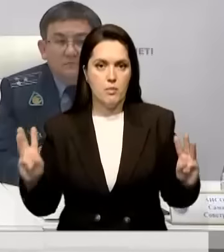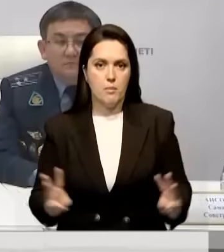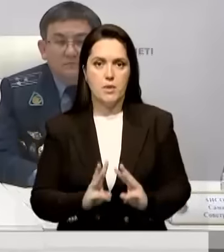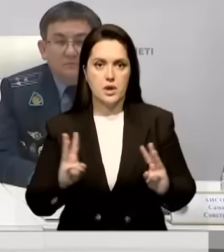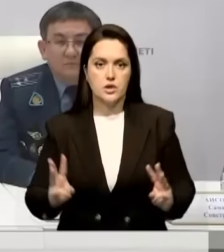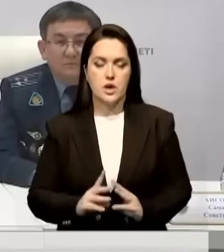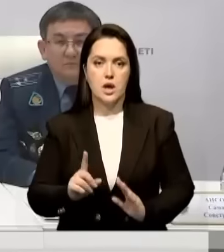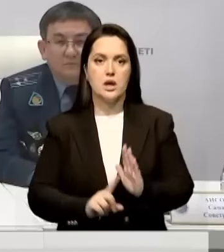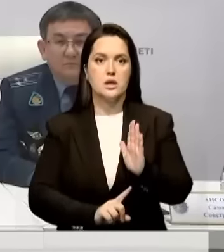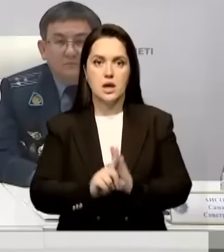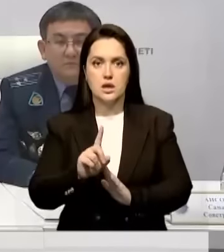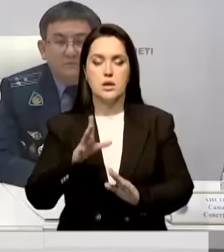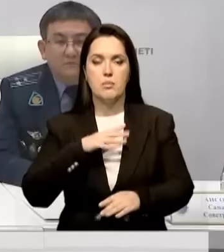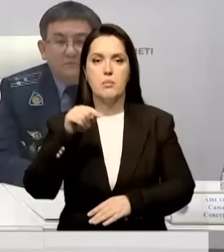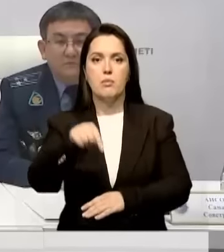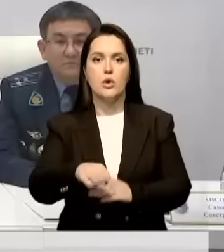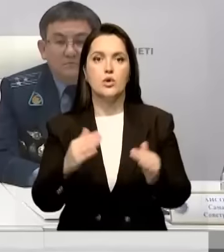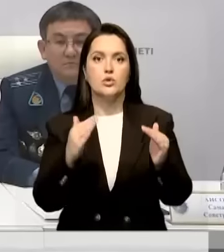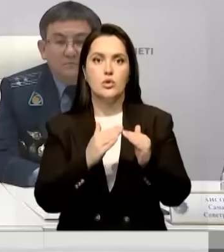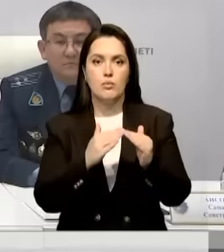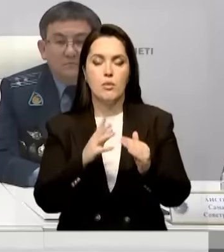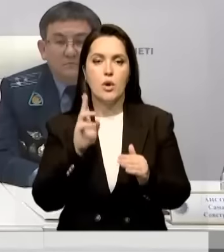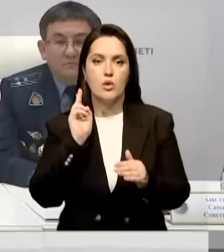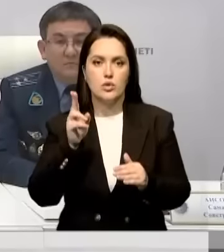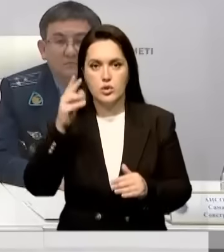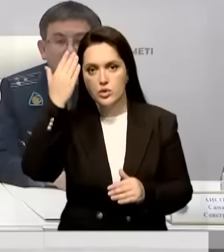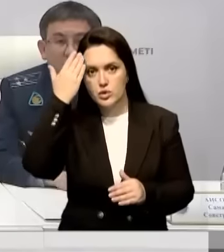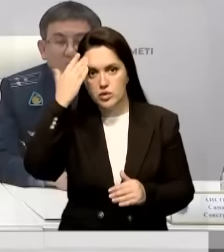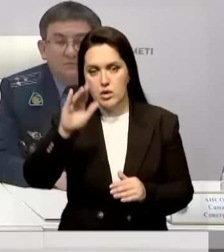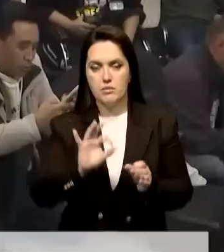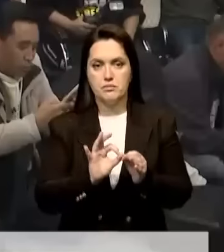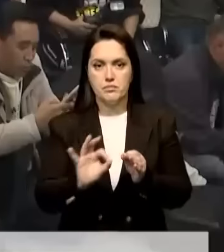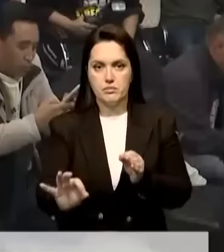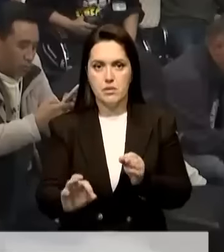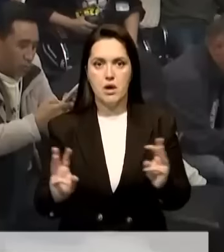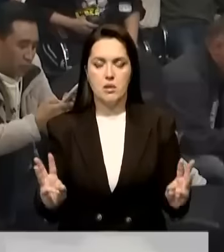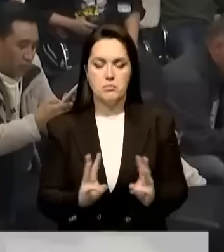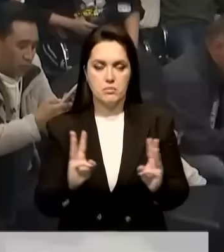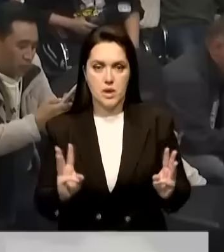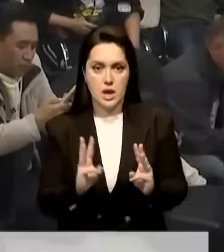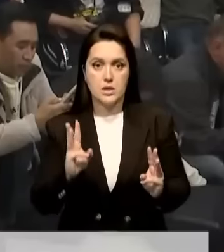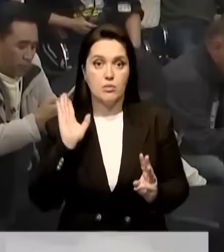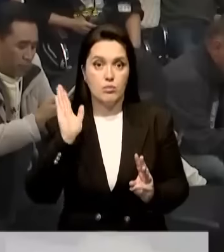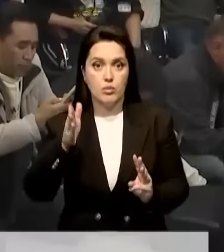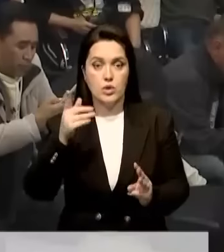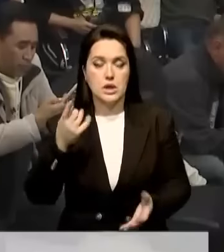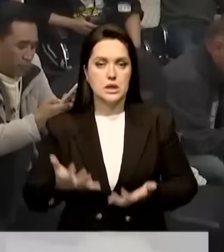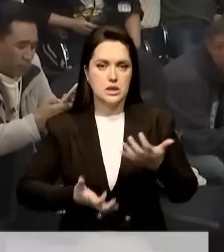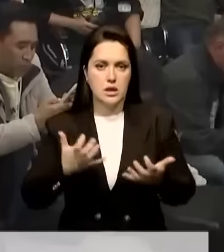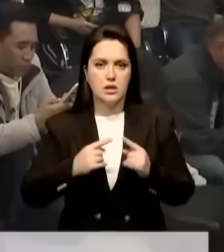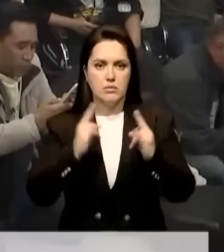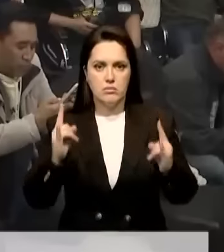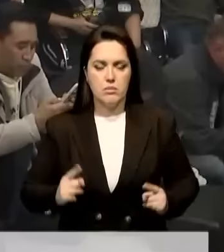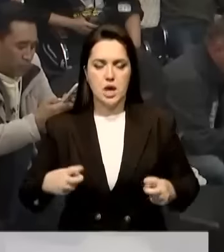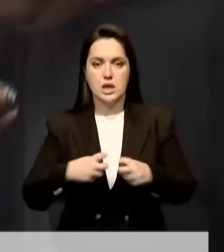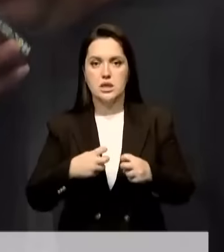начался снаружи дома. Вероятно, был использован посторонний источник огня. Проводится исследование канистры и